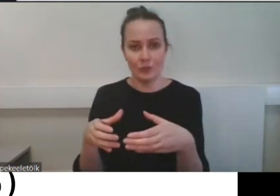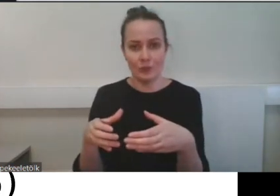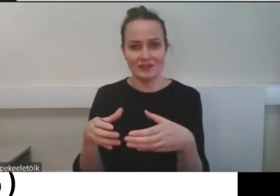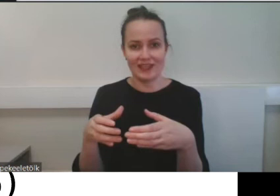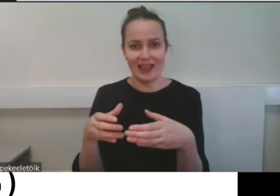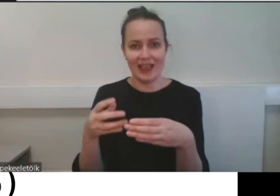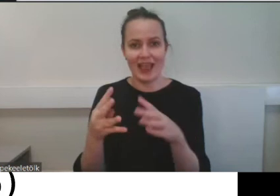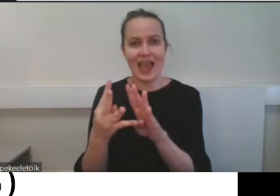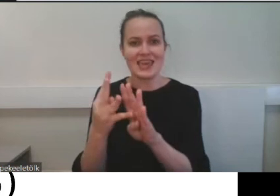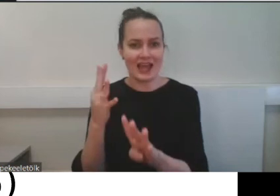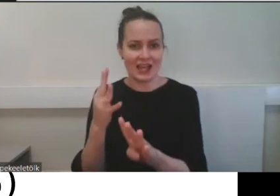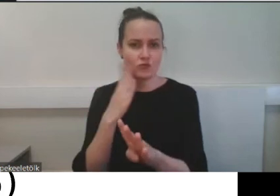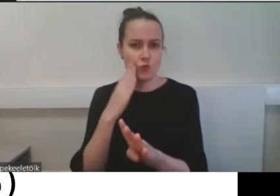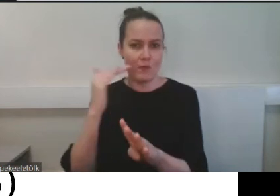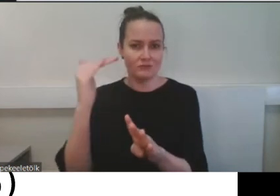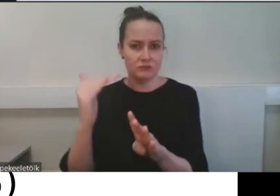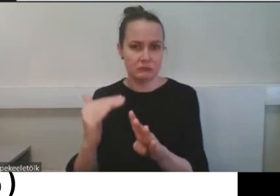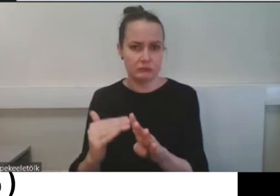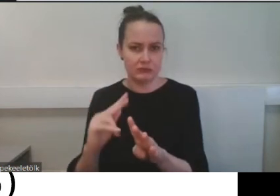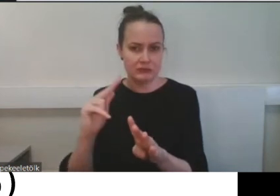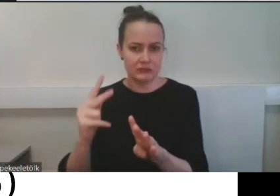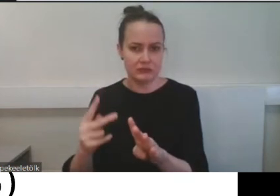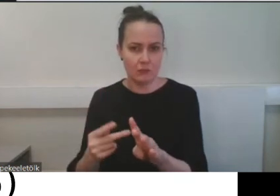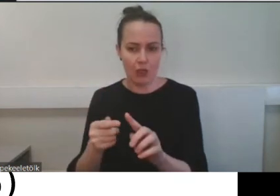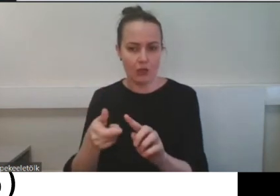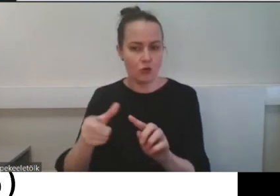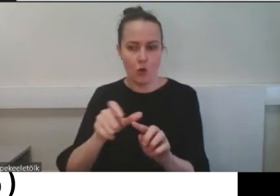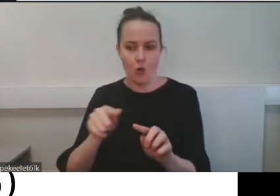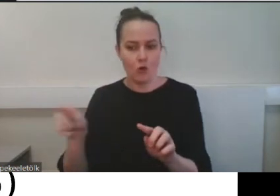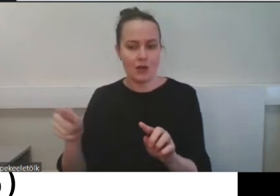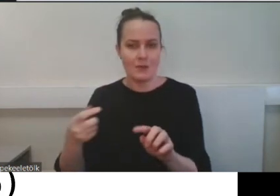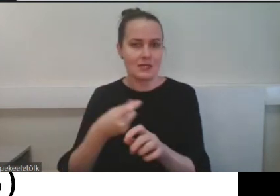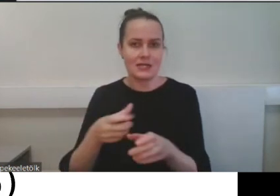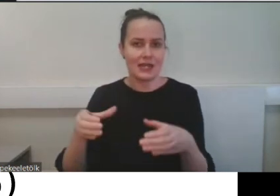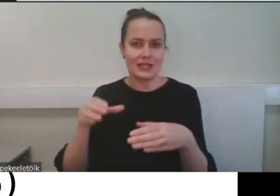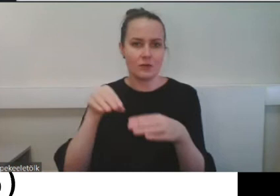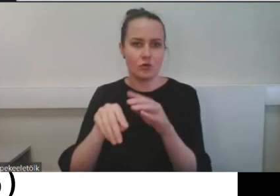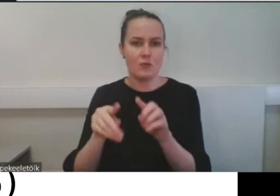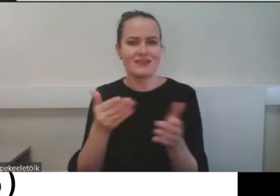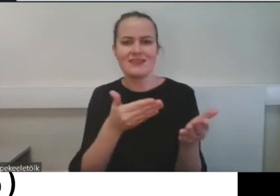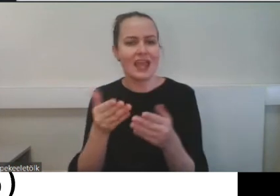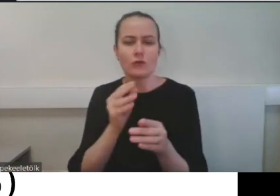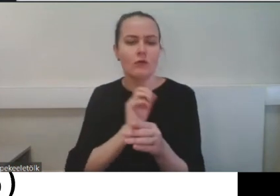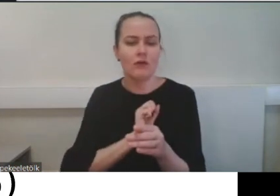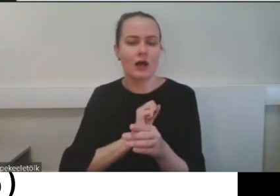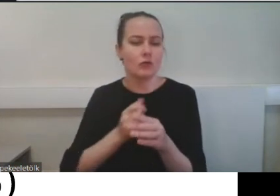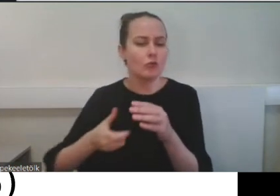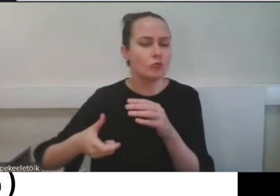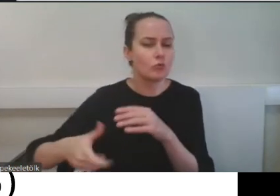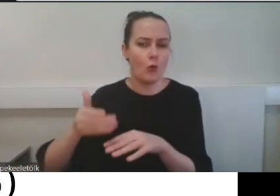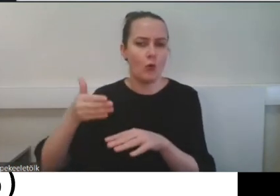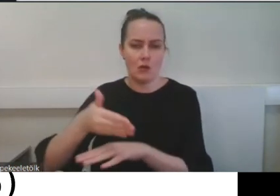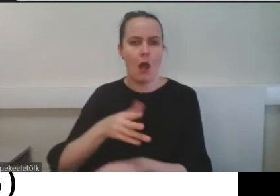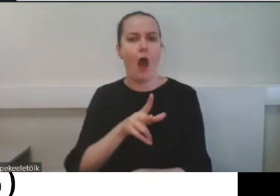Ja kõrge riskiga rühma kuulumise tõenäosus kasvab puude raskusastme kasvades, mis on täiesti loogiline. Ja puude